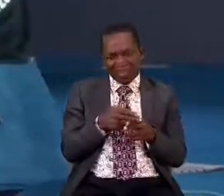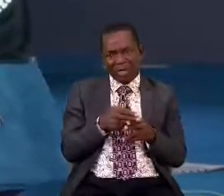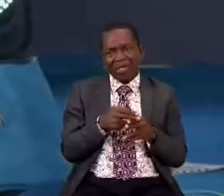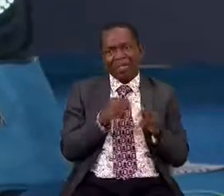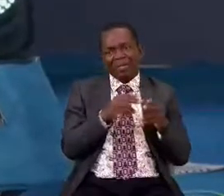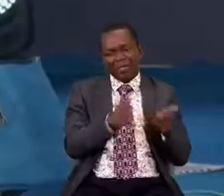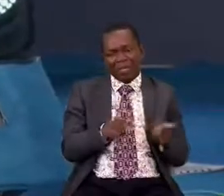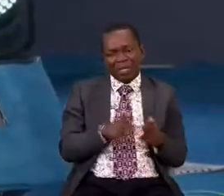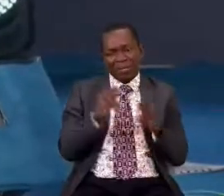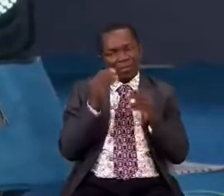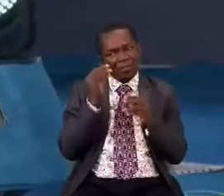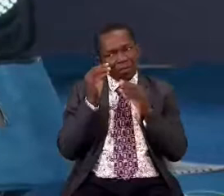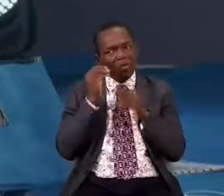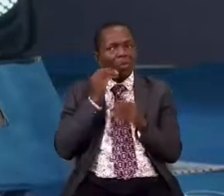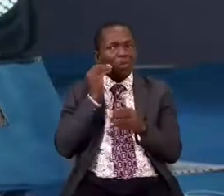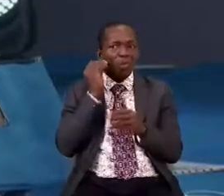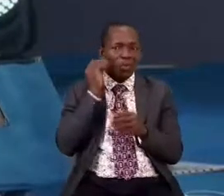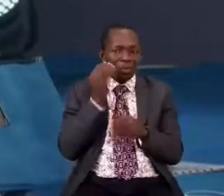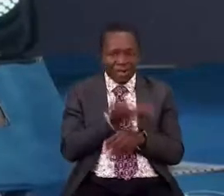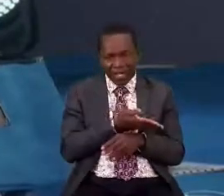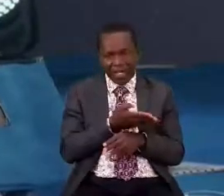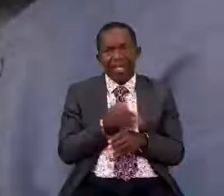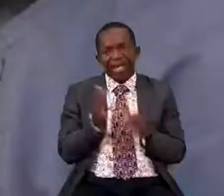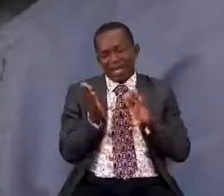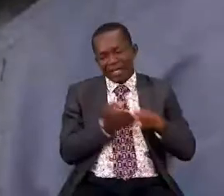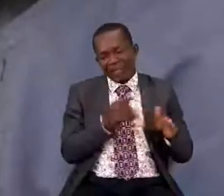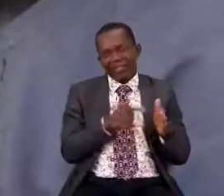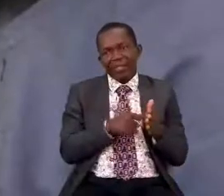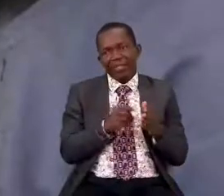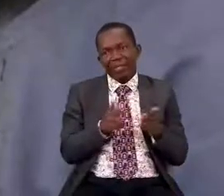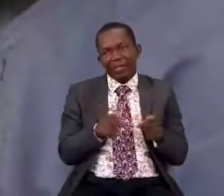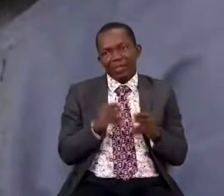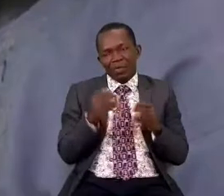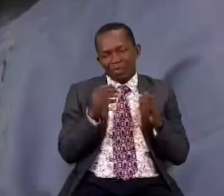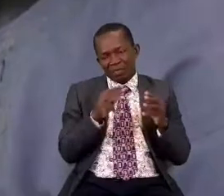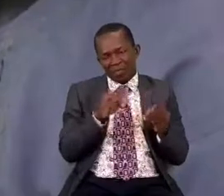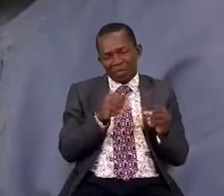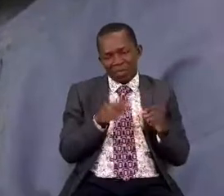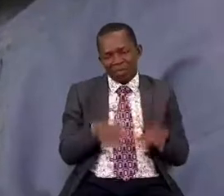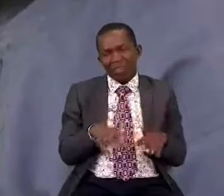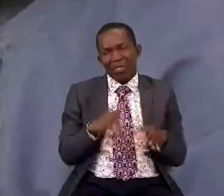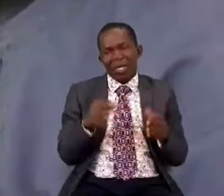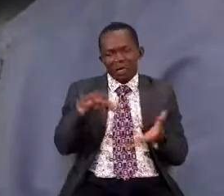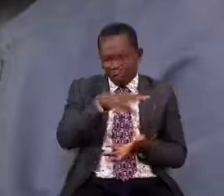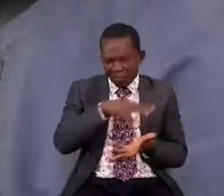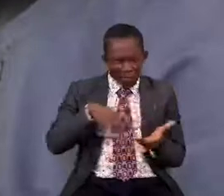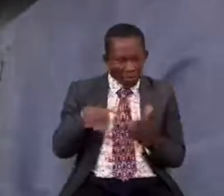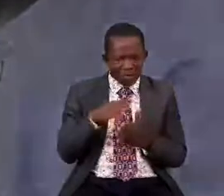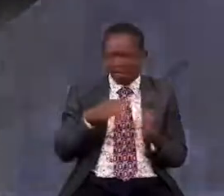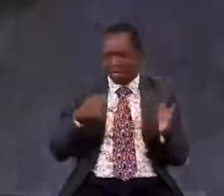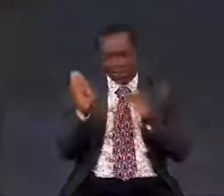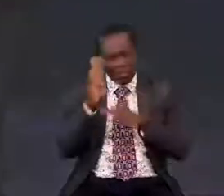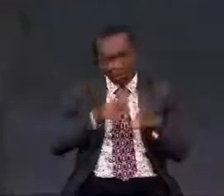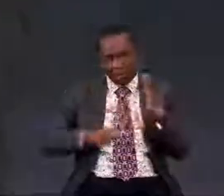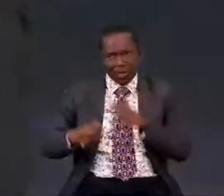et de confusion et de trouble. Et ensuite, nous passons à une résidence avec